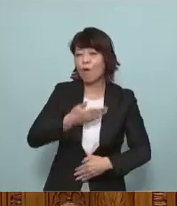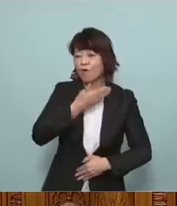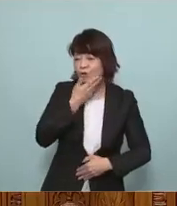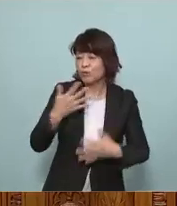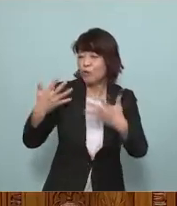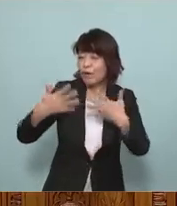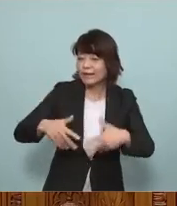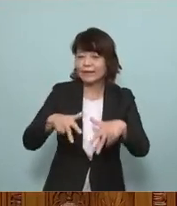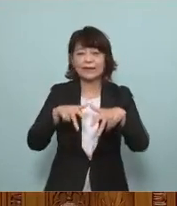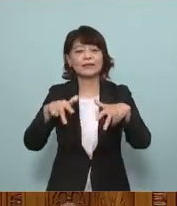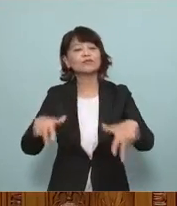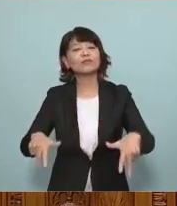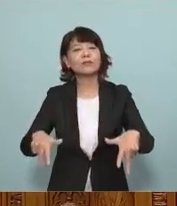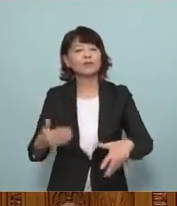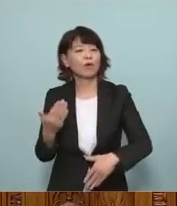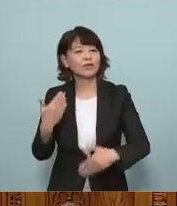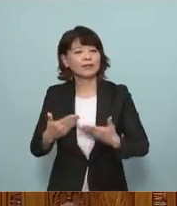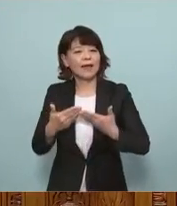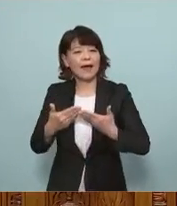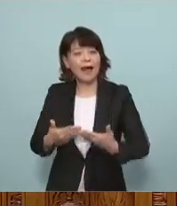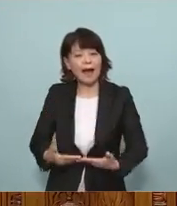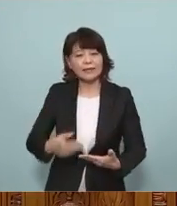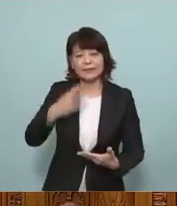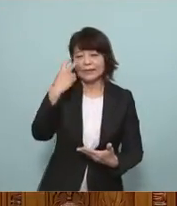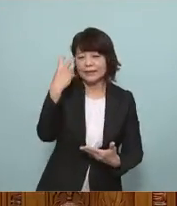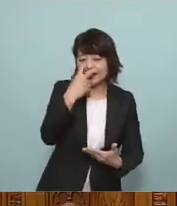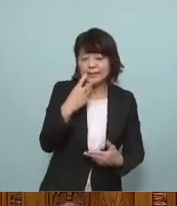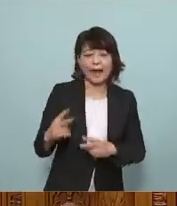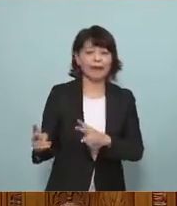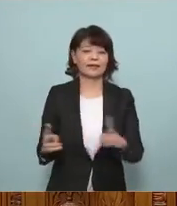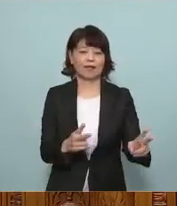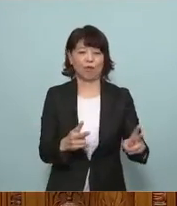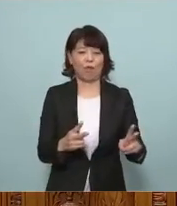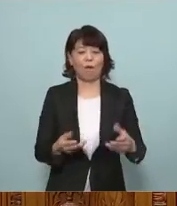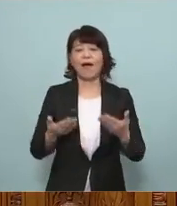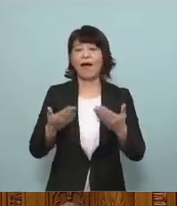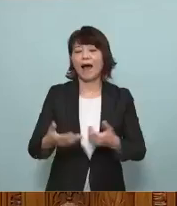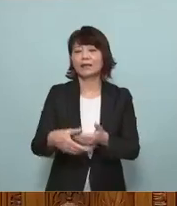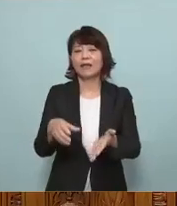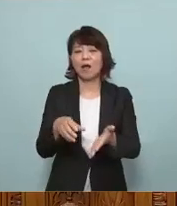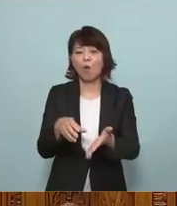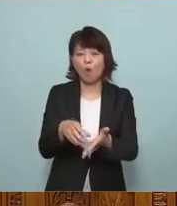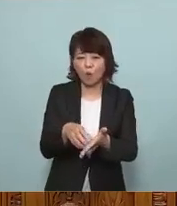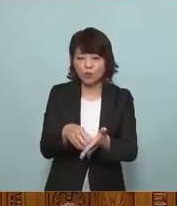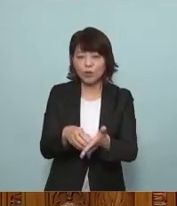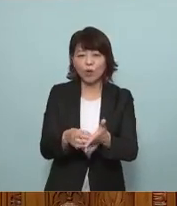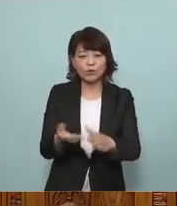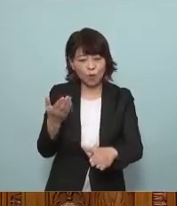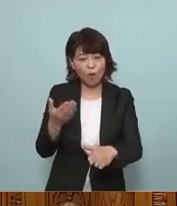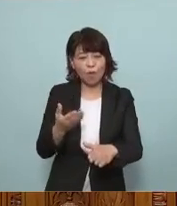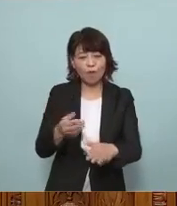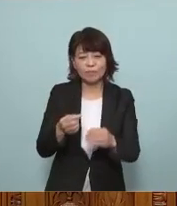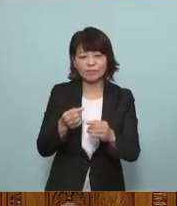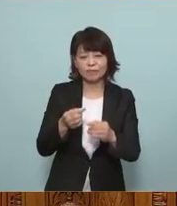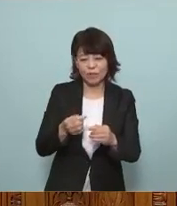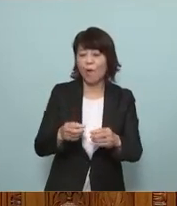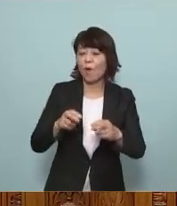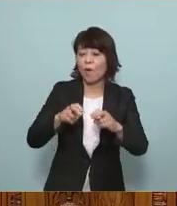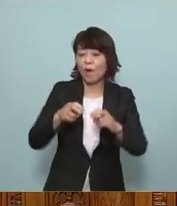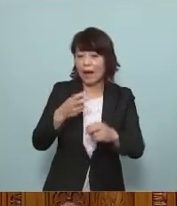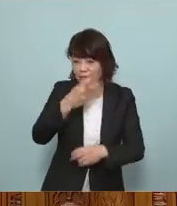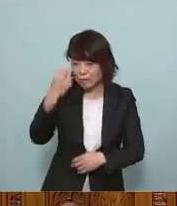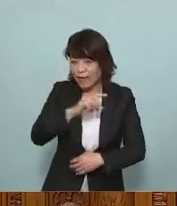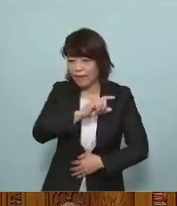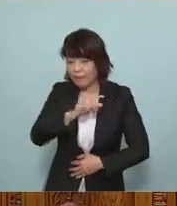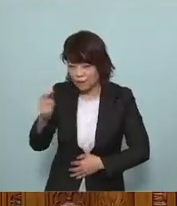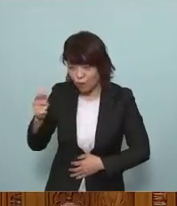の事前安全性審査制度、安全保障上機微な発明の特許非公開制度等